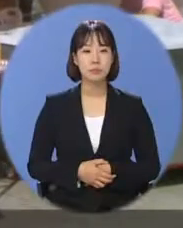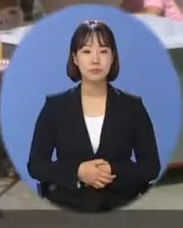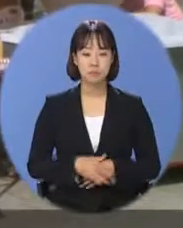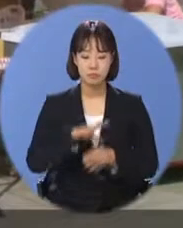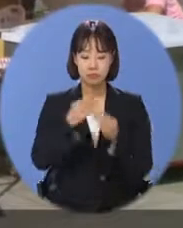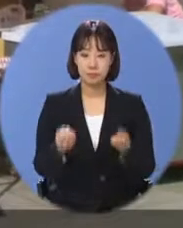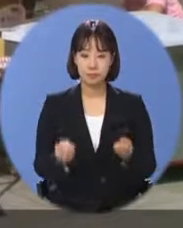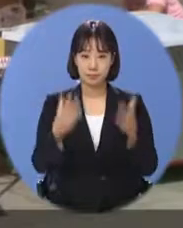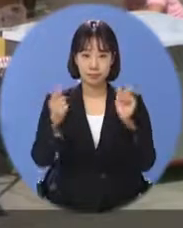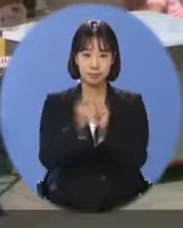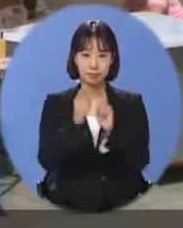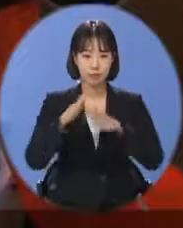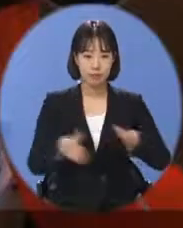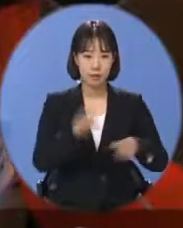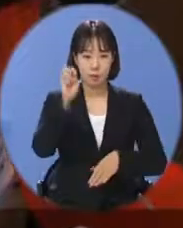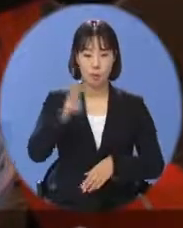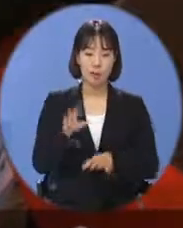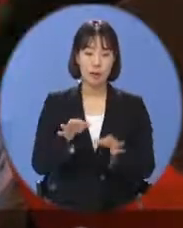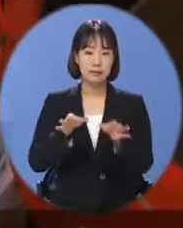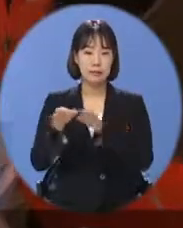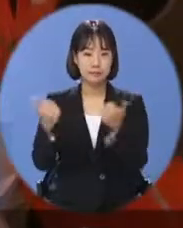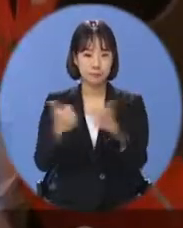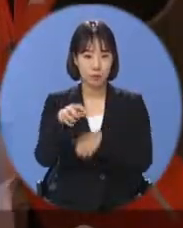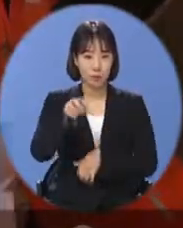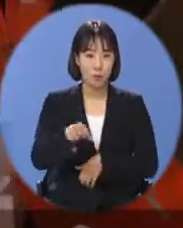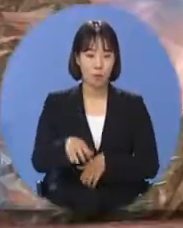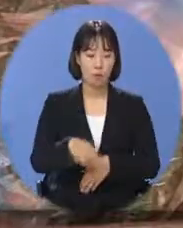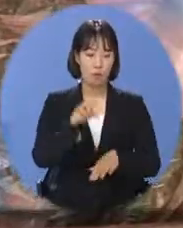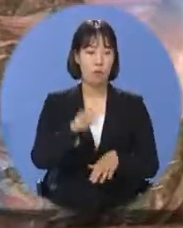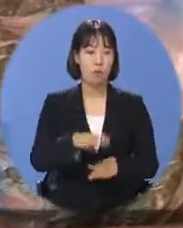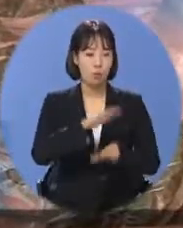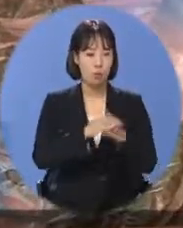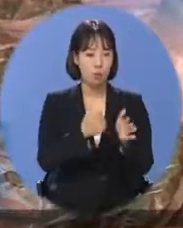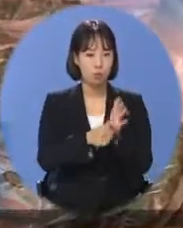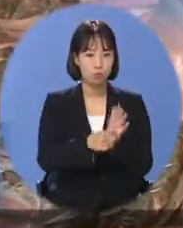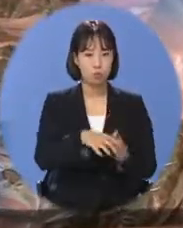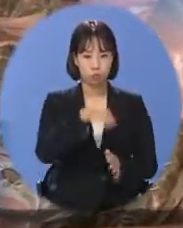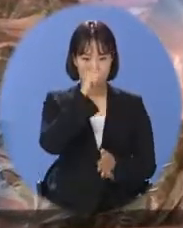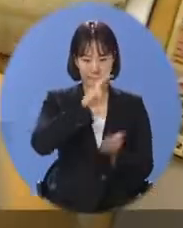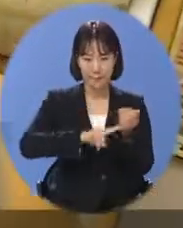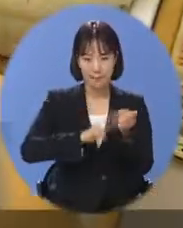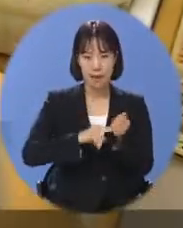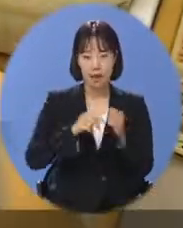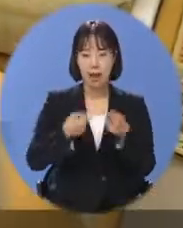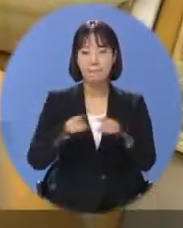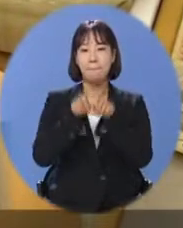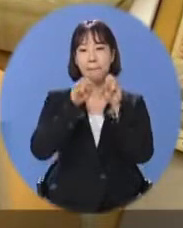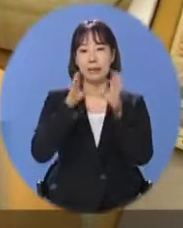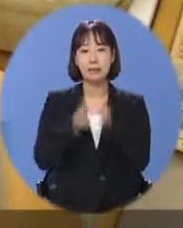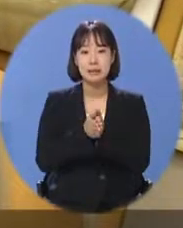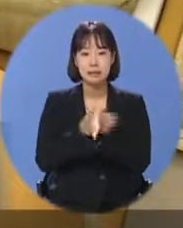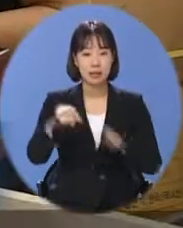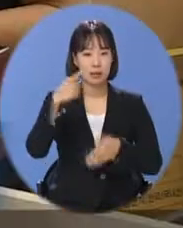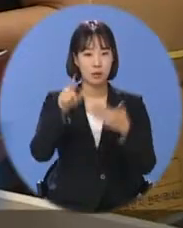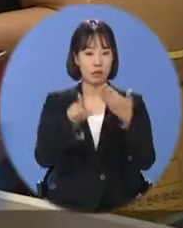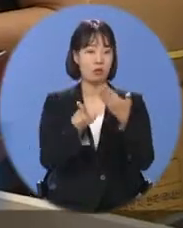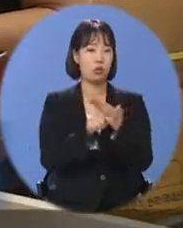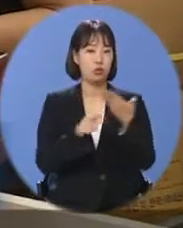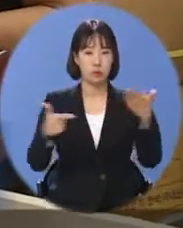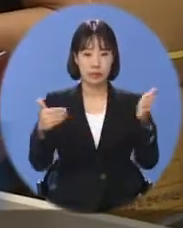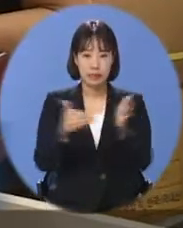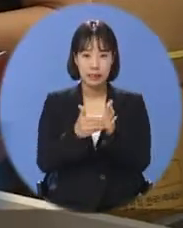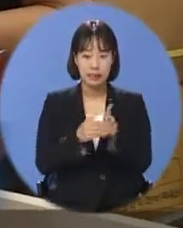추석을 맞아 전남도와 광주 상공회의소가 전남 우수 농식품 구매 활성화 공동 캠페인을 펼칩니다. 전남도는 다음 달 6일까지